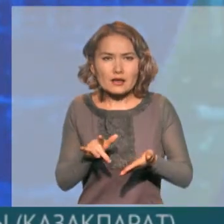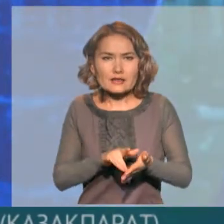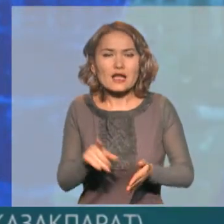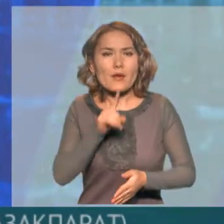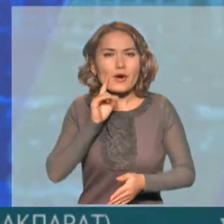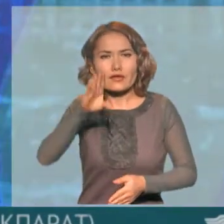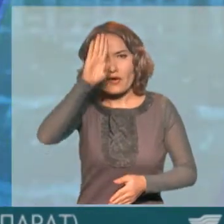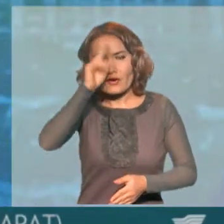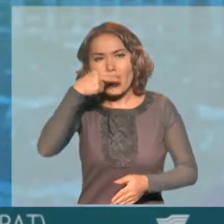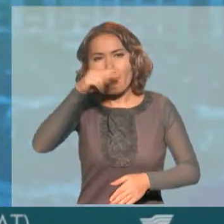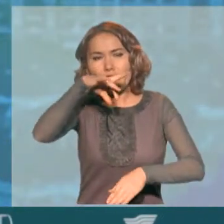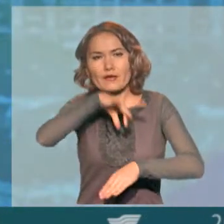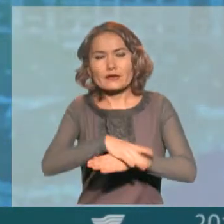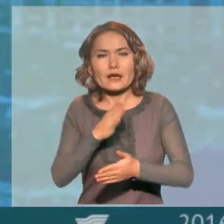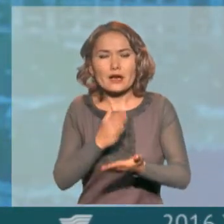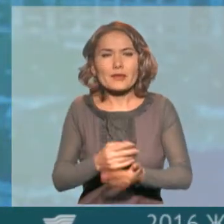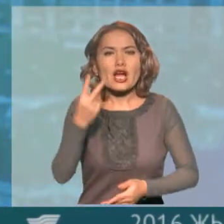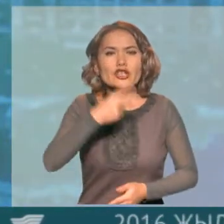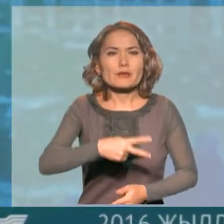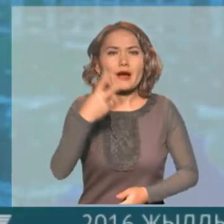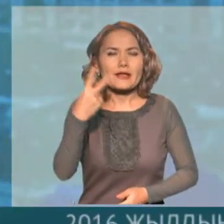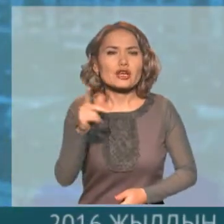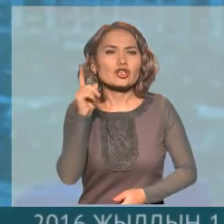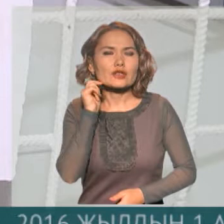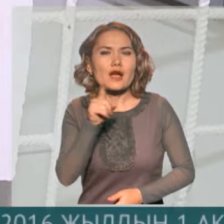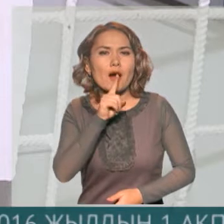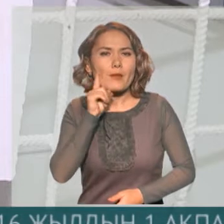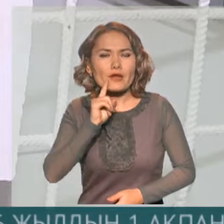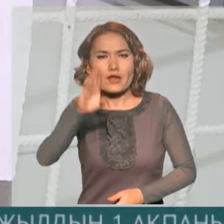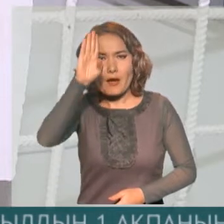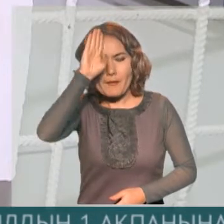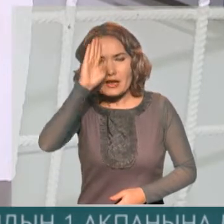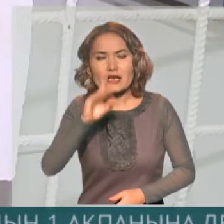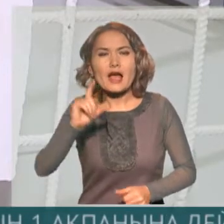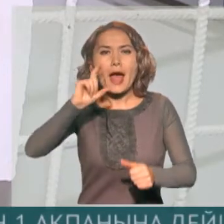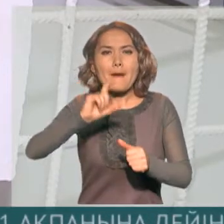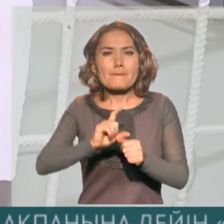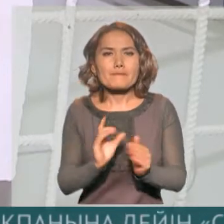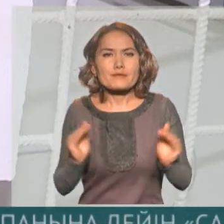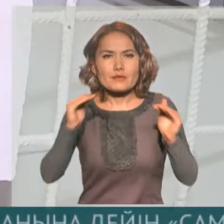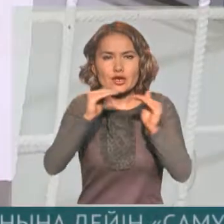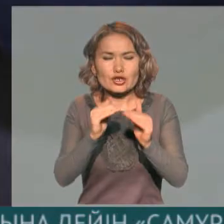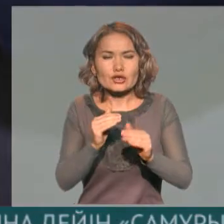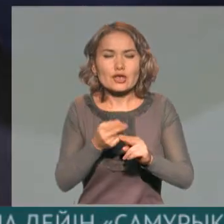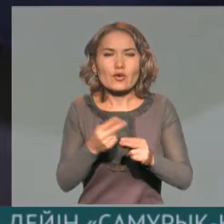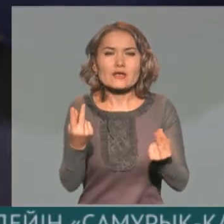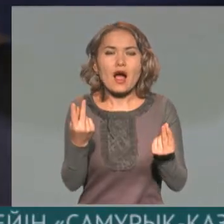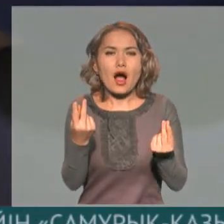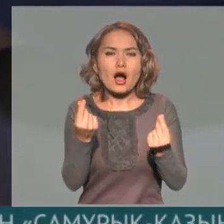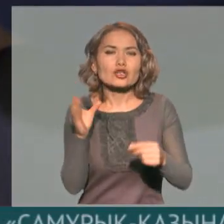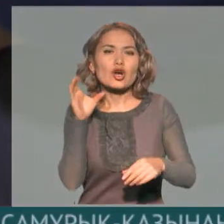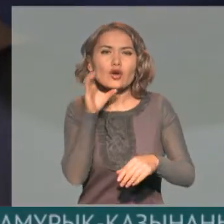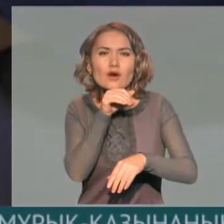азамат алғашқыда садақа жәшігін ұрлады деп ұсталған болатын. Тексеру кезінде оның ұсақ ұрлықпен шектелмей, туған қаласында әскери